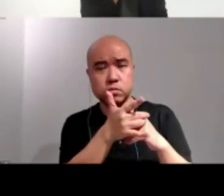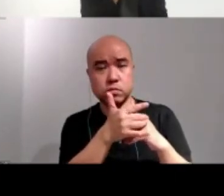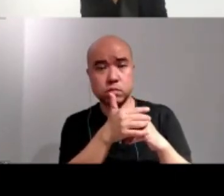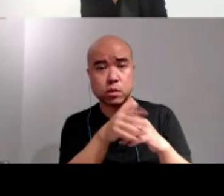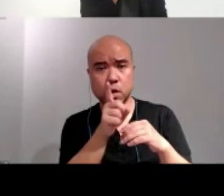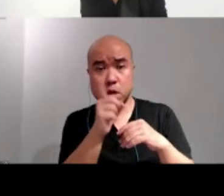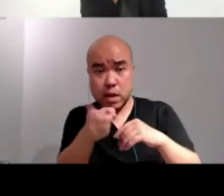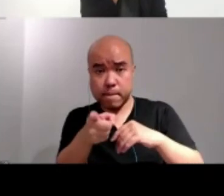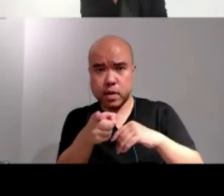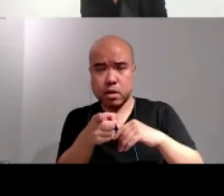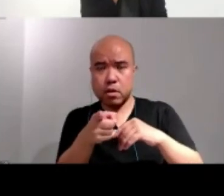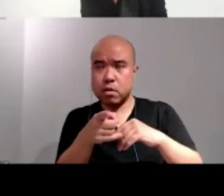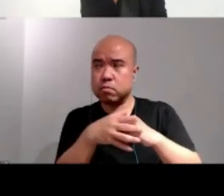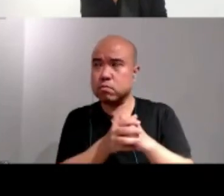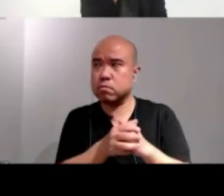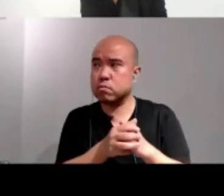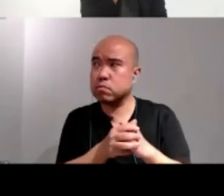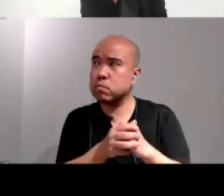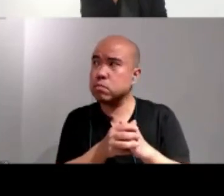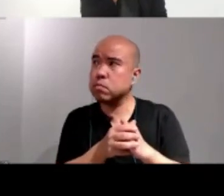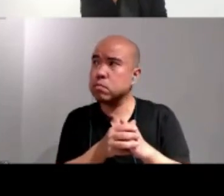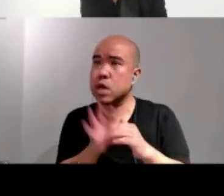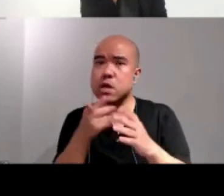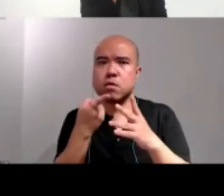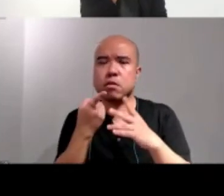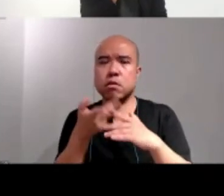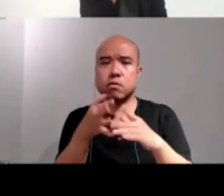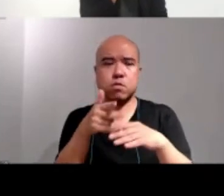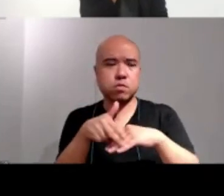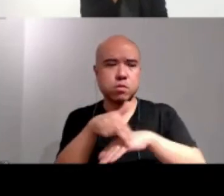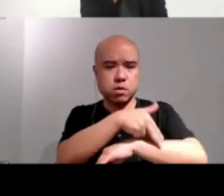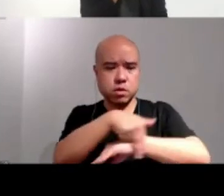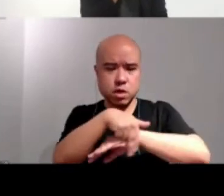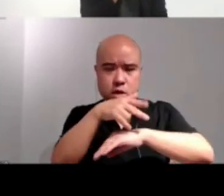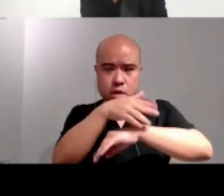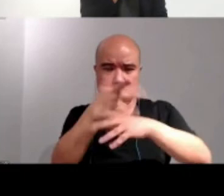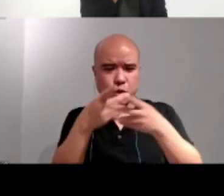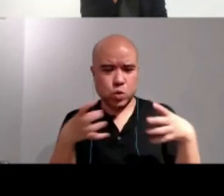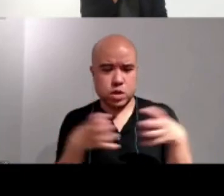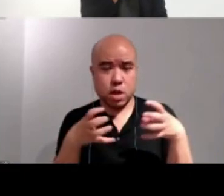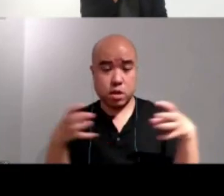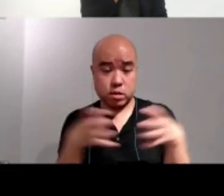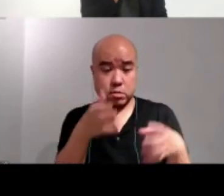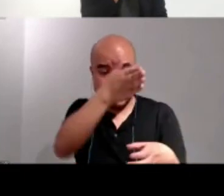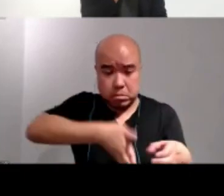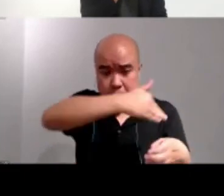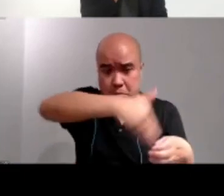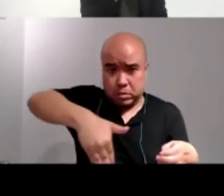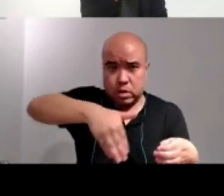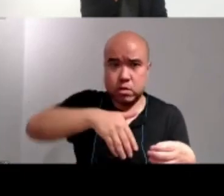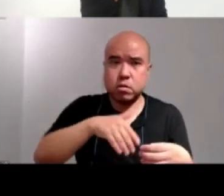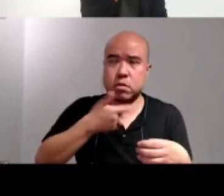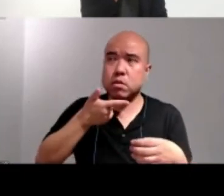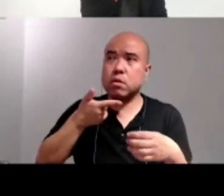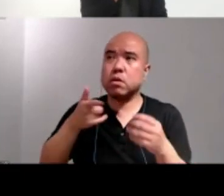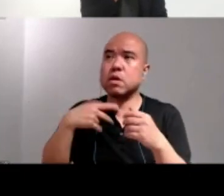被劏成4-5個單位，甚至乎是6個。你看到是面向街的时候你会有窗，面